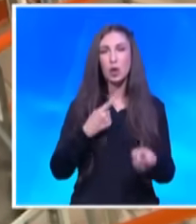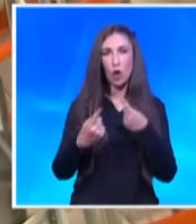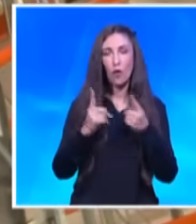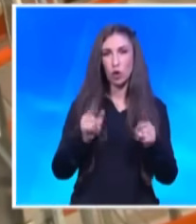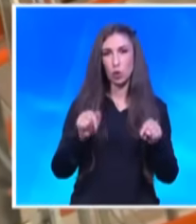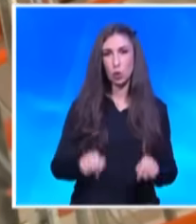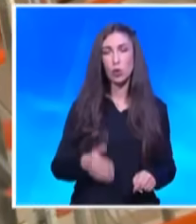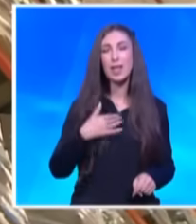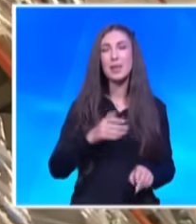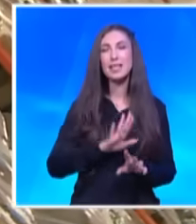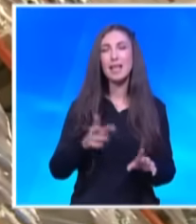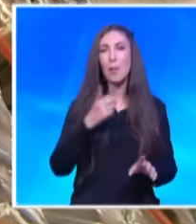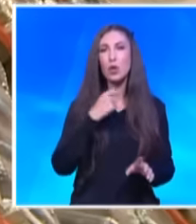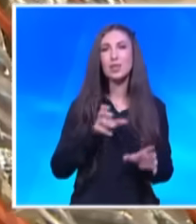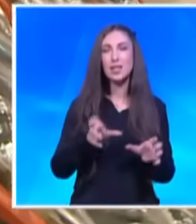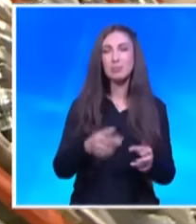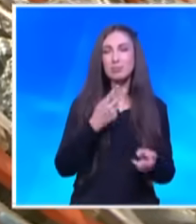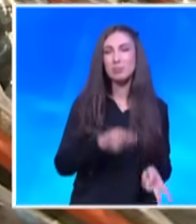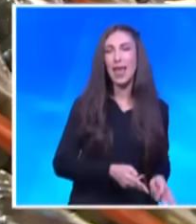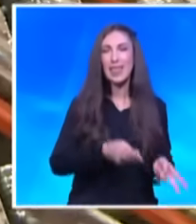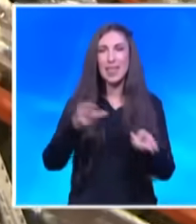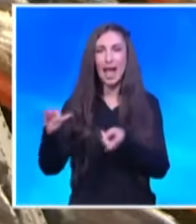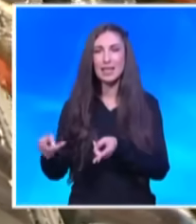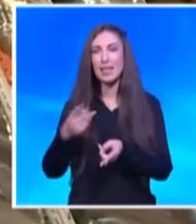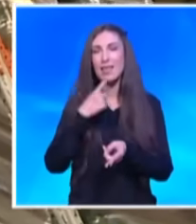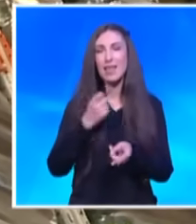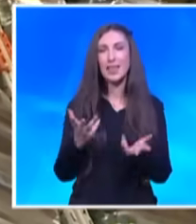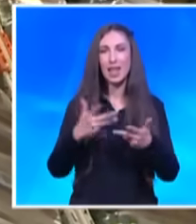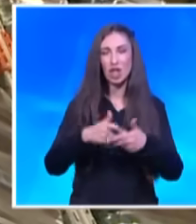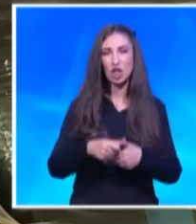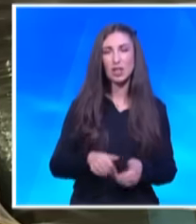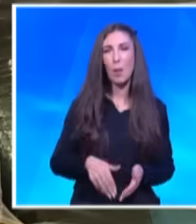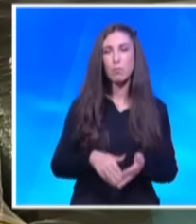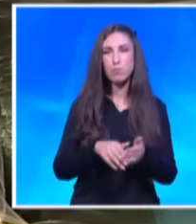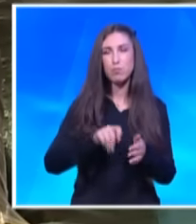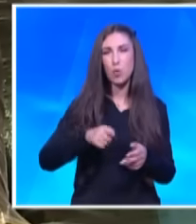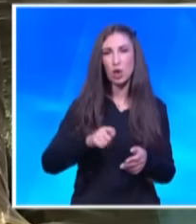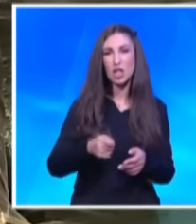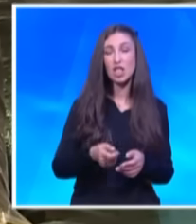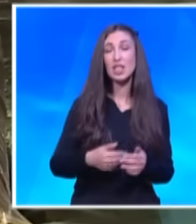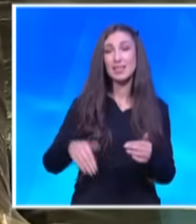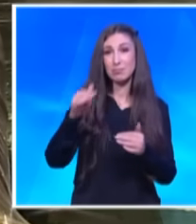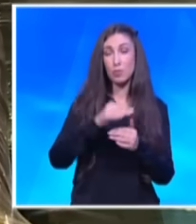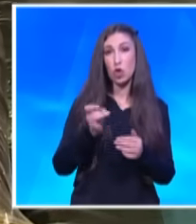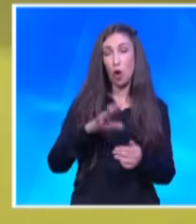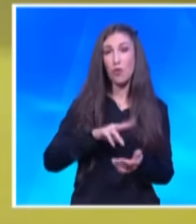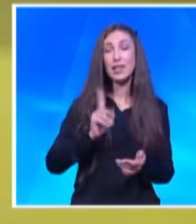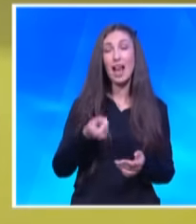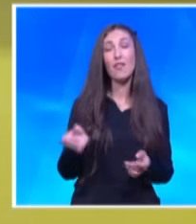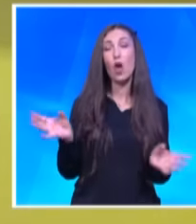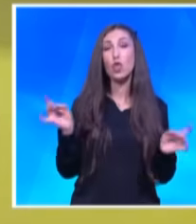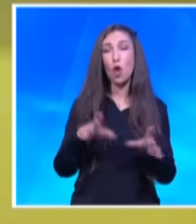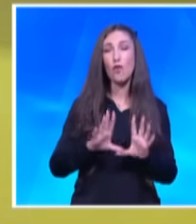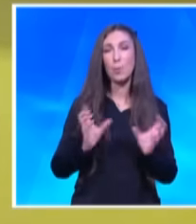тук, има само за инсталиране, логистика и техническа поддръжка. За надграждането ще бъде обявена нова обществена поръчка, обясниха